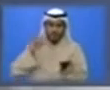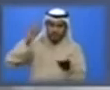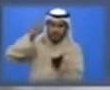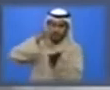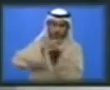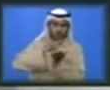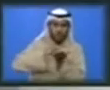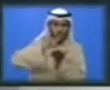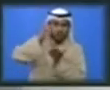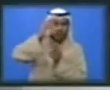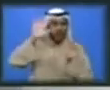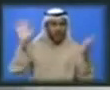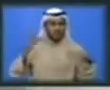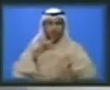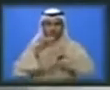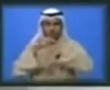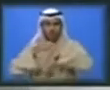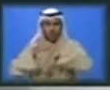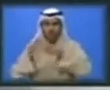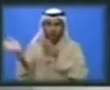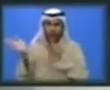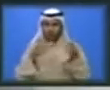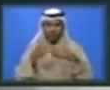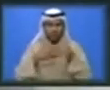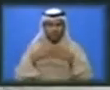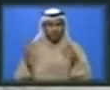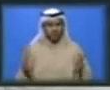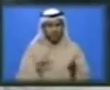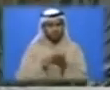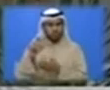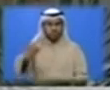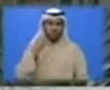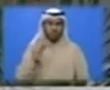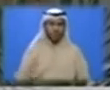والهبوط والطيران في كل الظروف الجوية.